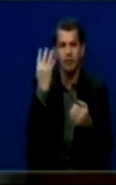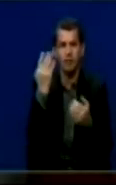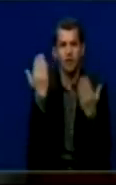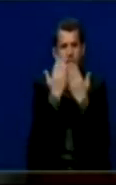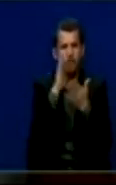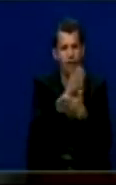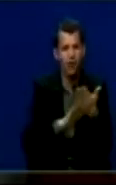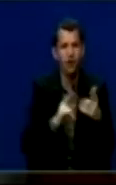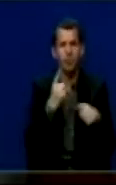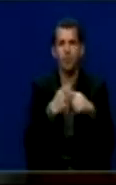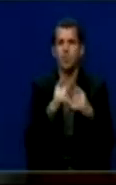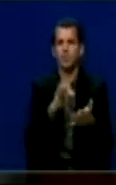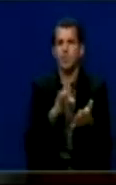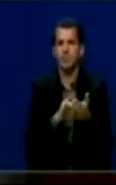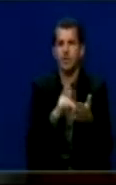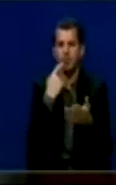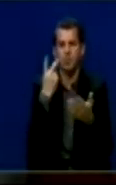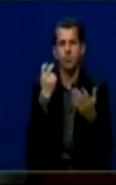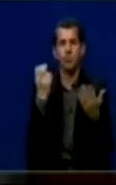ulta, ku mësojnë